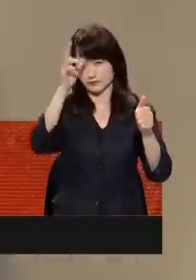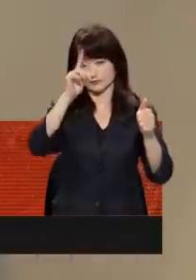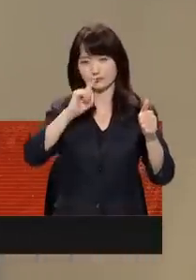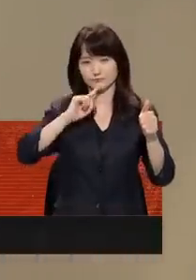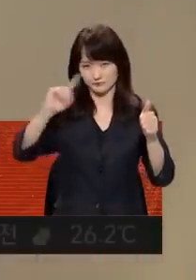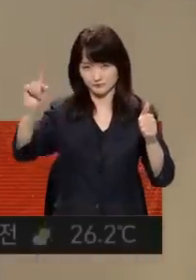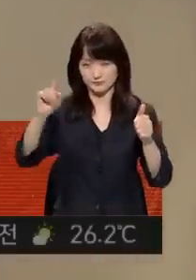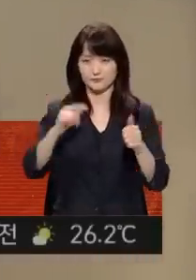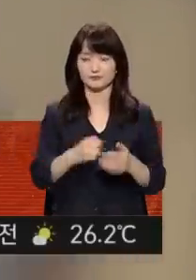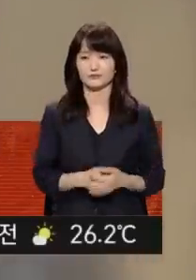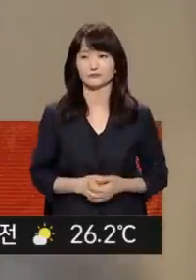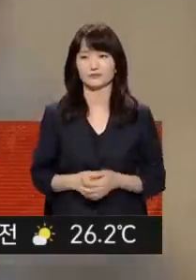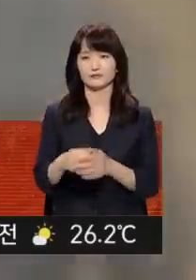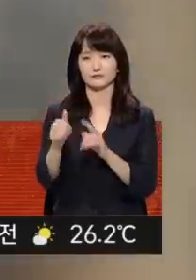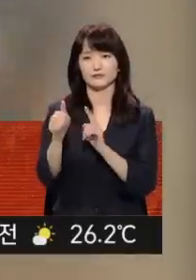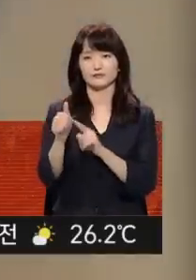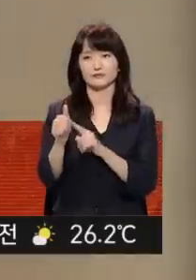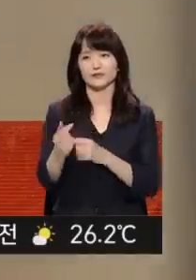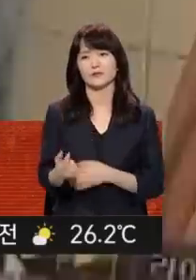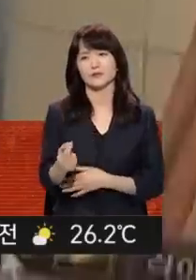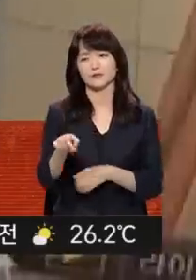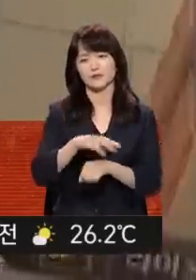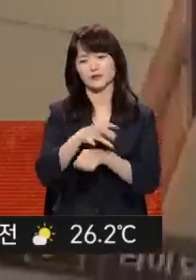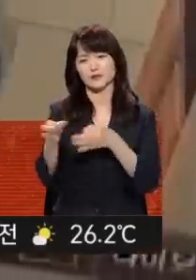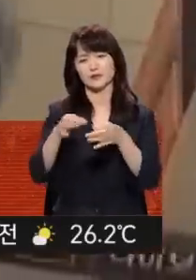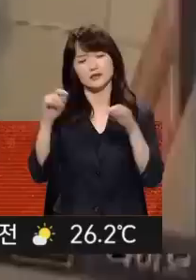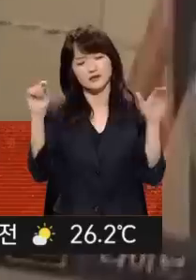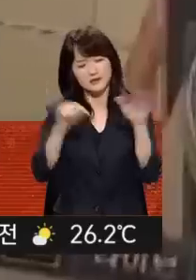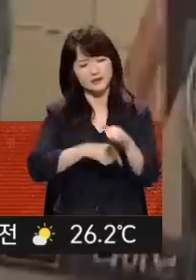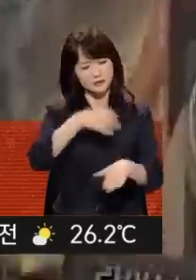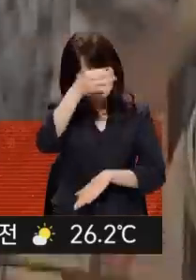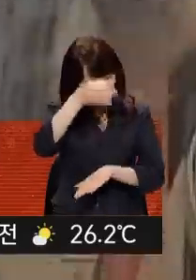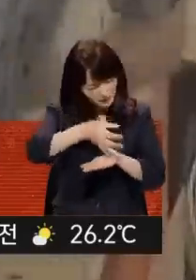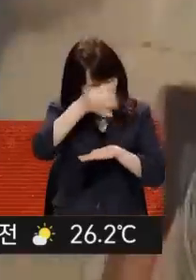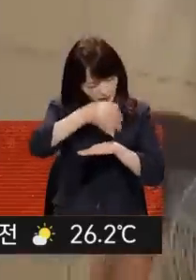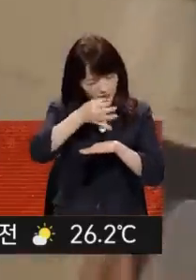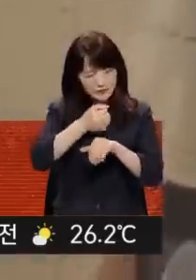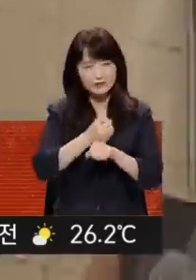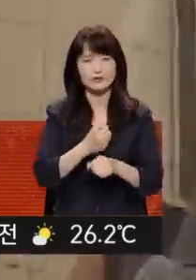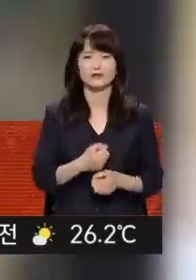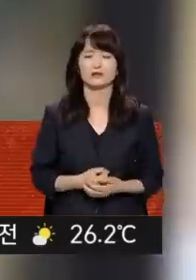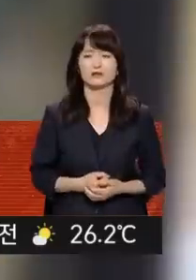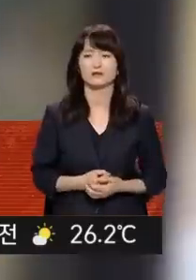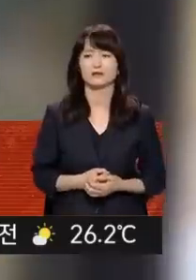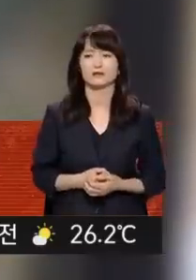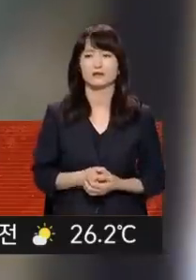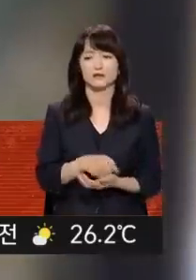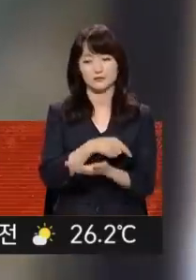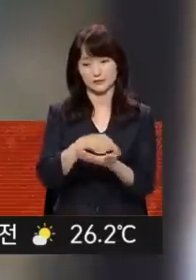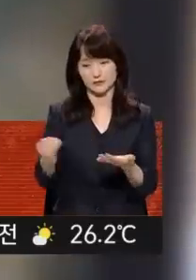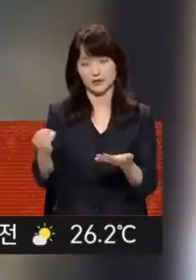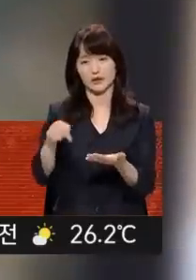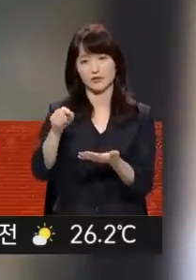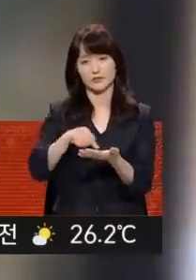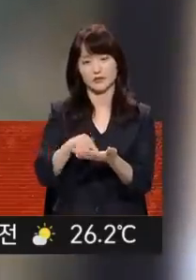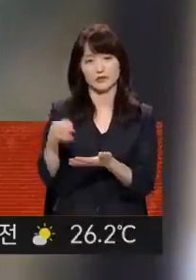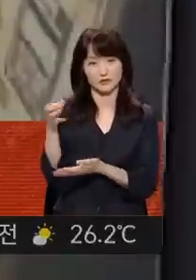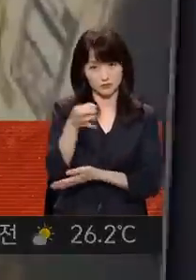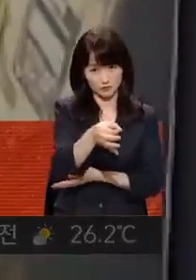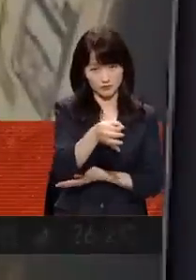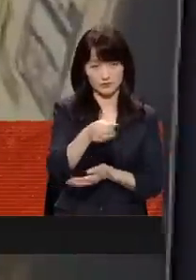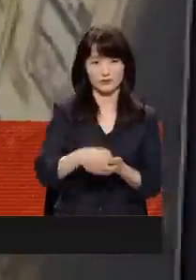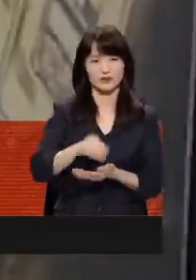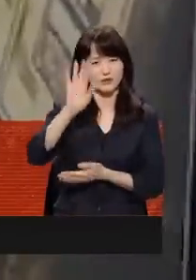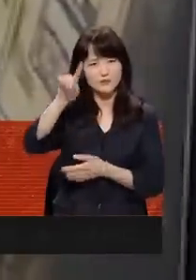일단 저분 빨리 저 편의점에 다시 가서 100배 사죄하고 일단 뭐 피해배상하고 다시 한번